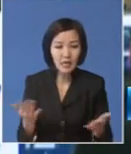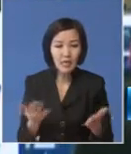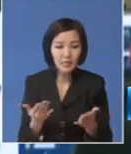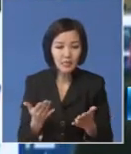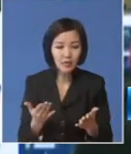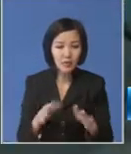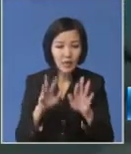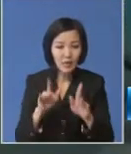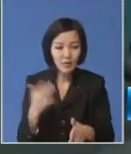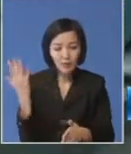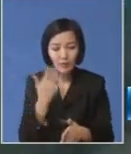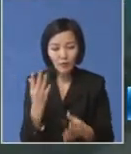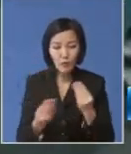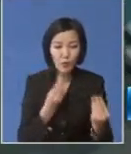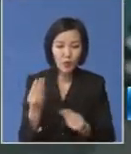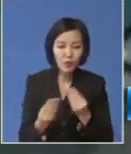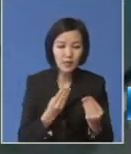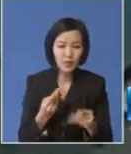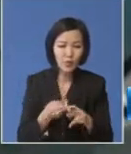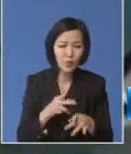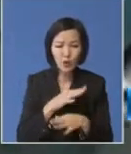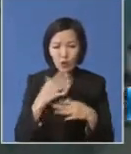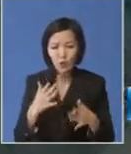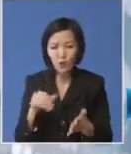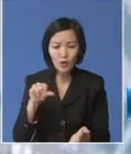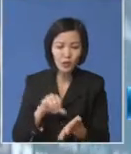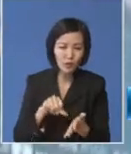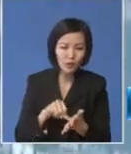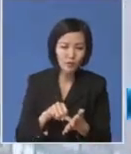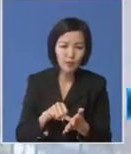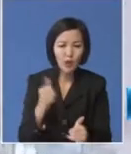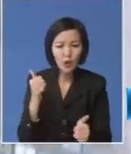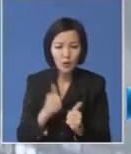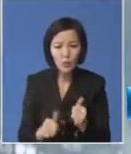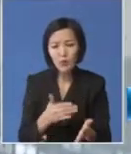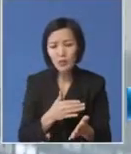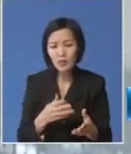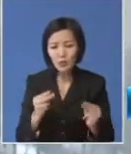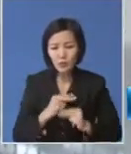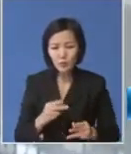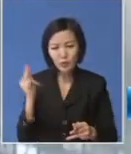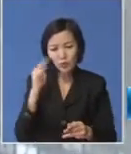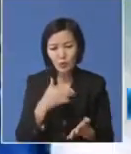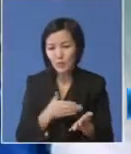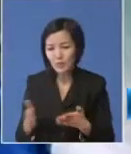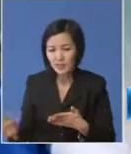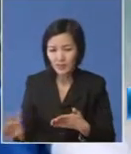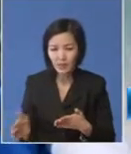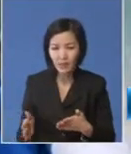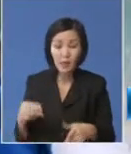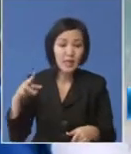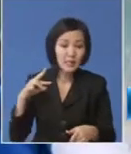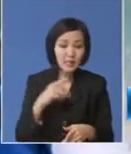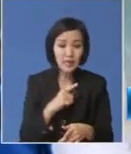Мамандар компьютер және видео ойындарына шамадан тыс көп уақыт жұмсау, күнделікті шаруаларын ысырып тастау, одан келген зиянға қарамастан